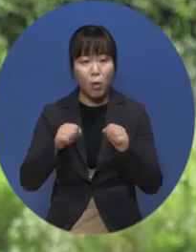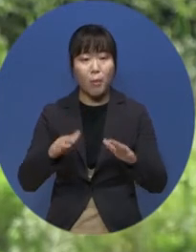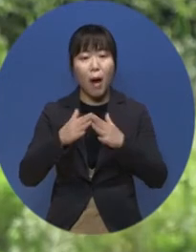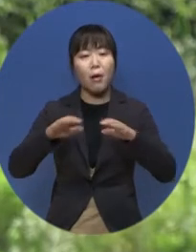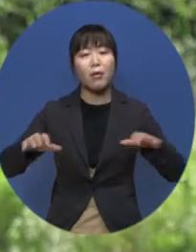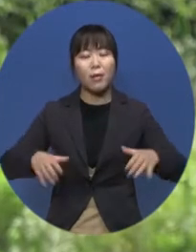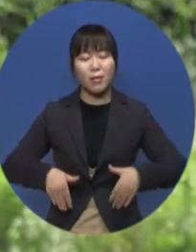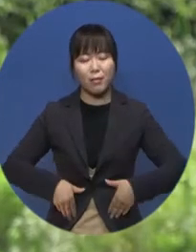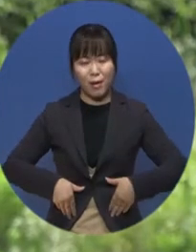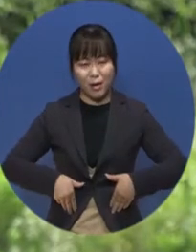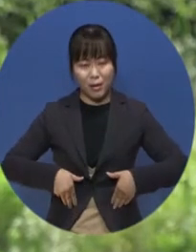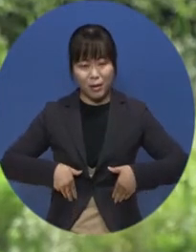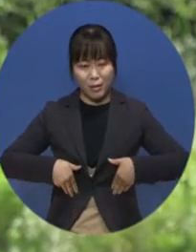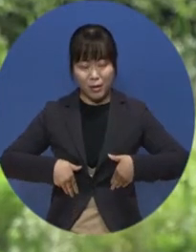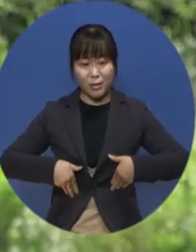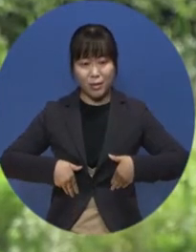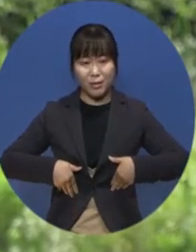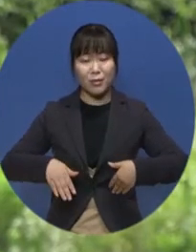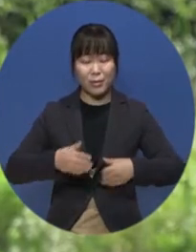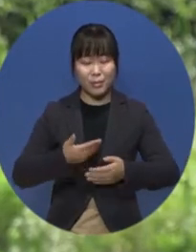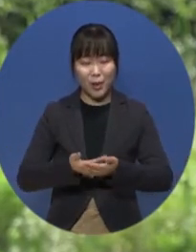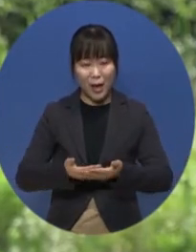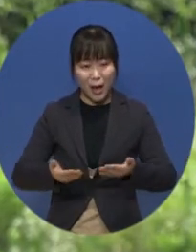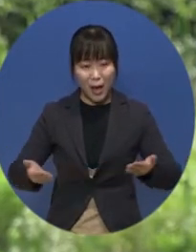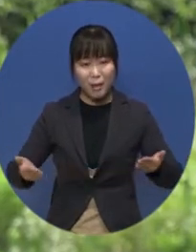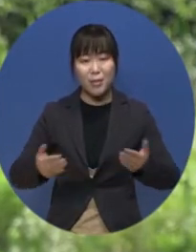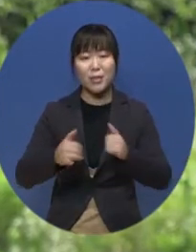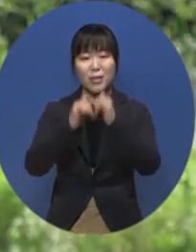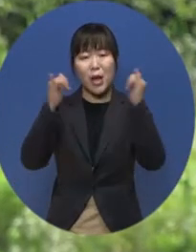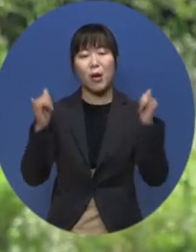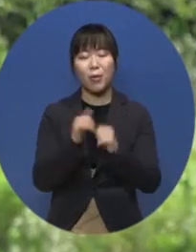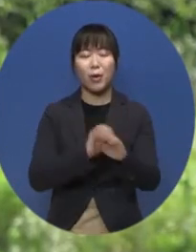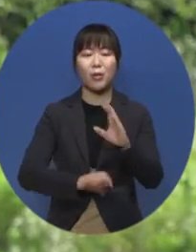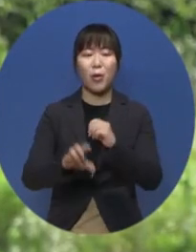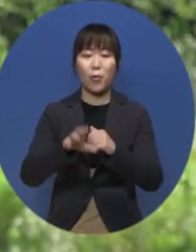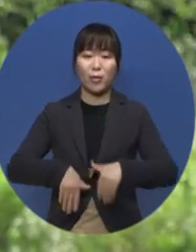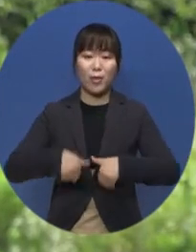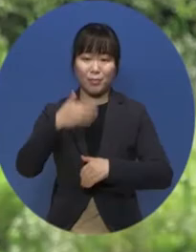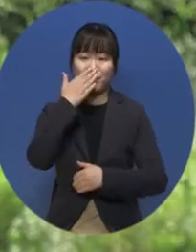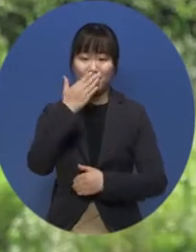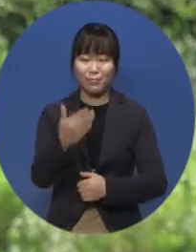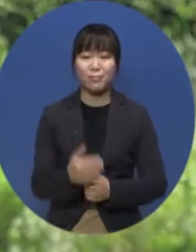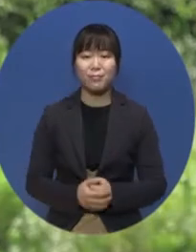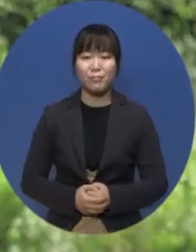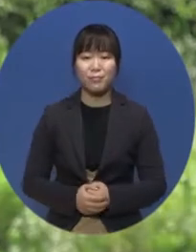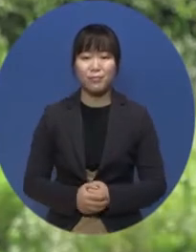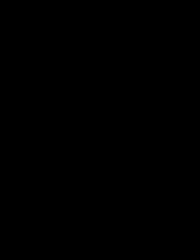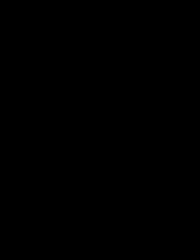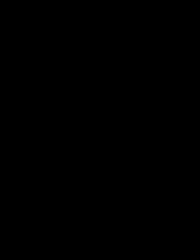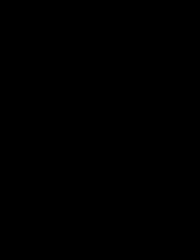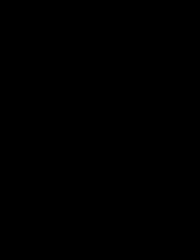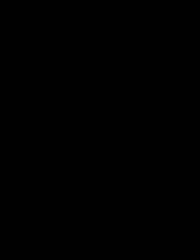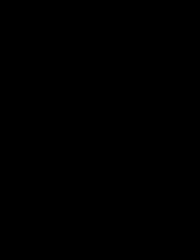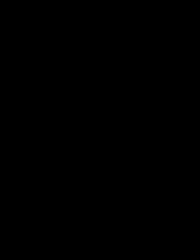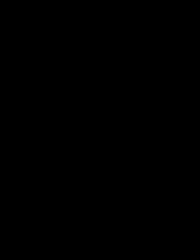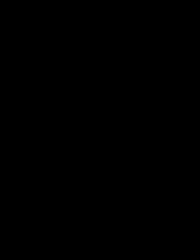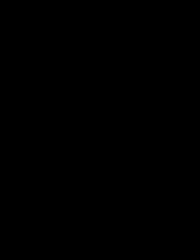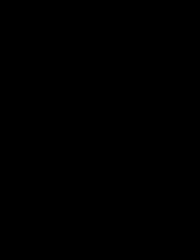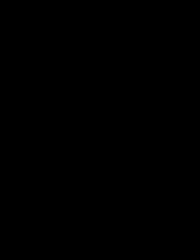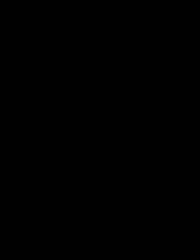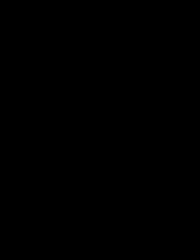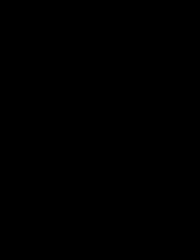따스한 온정의 손길이 우리 사회의 훈훈함을 더해주고 있습니다 복지 tv 뉴스 김민재 입니다